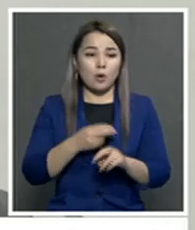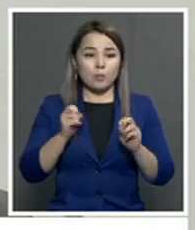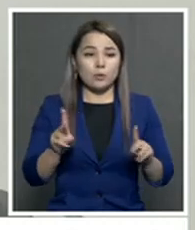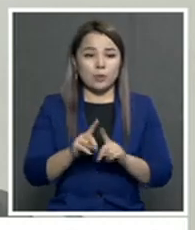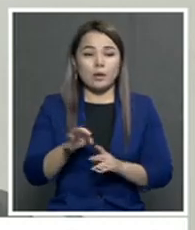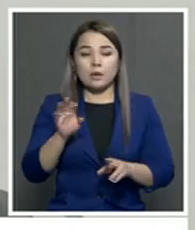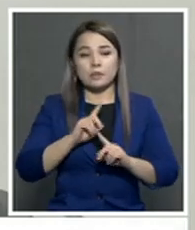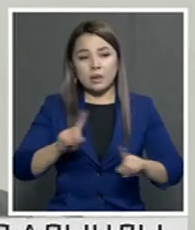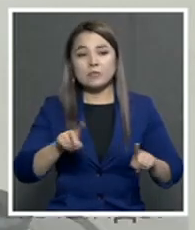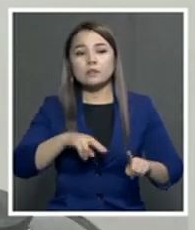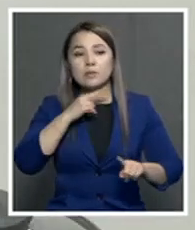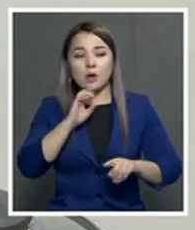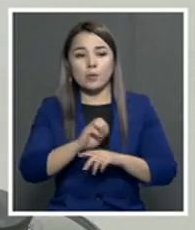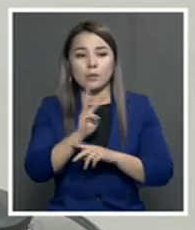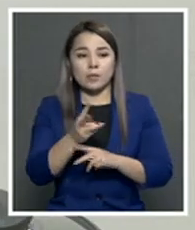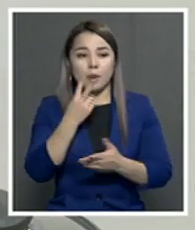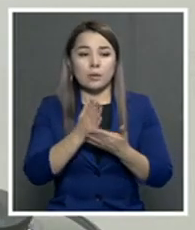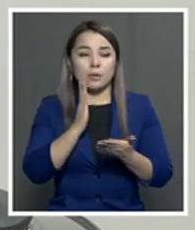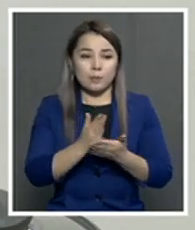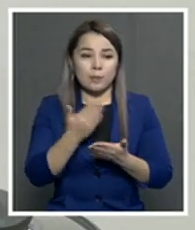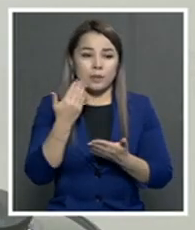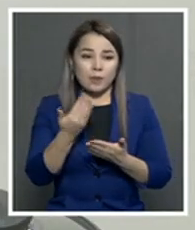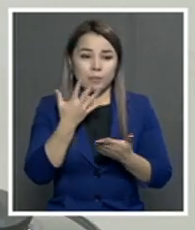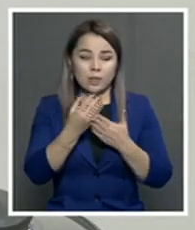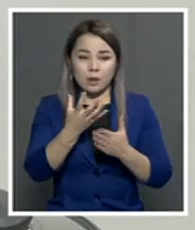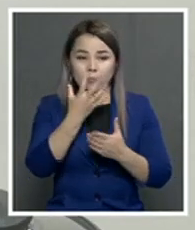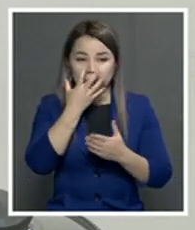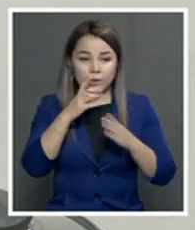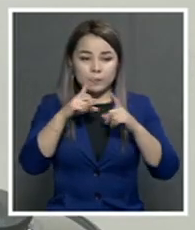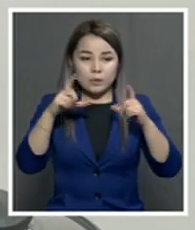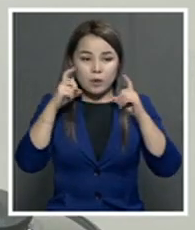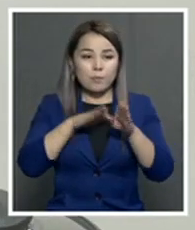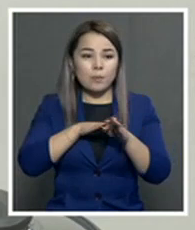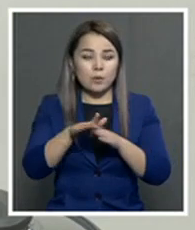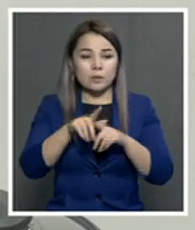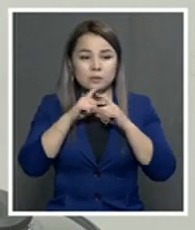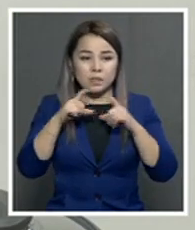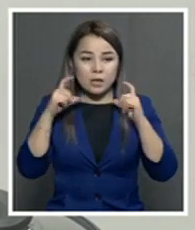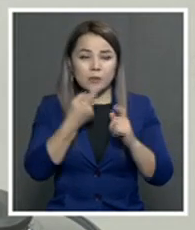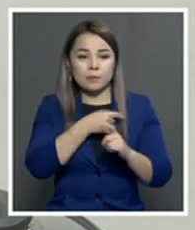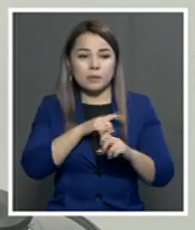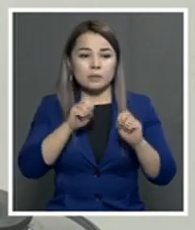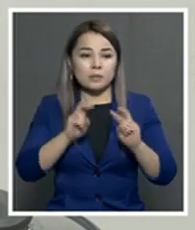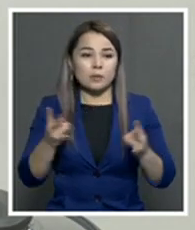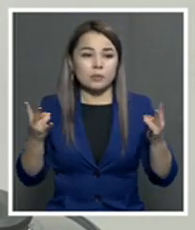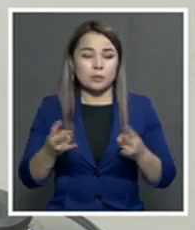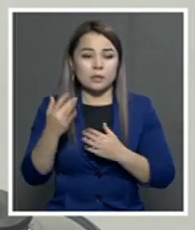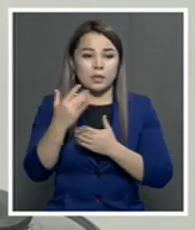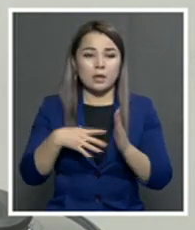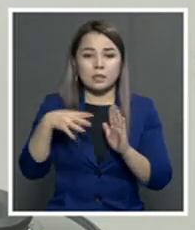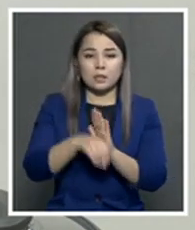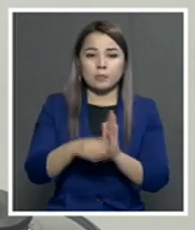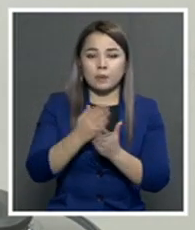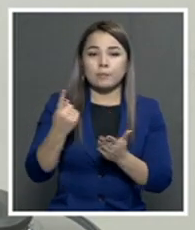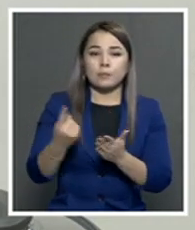маскаларды пайдалануды жөн көрдік. Ол ведомствоаралық комиссияның мақұлдауымен коронавирусқа қарсы пайдаланылатын қажетті медициналық заттар тізіміне енген. Індеттің